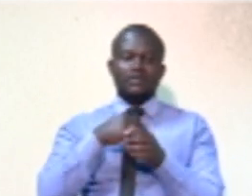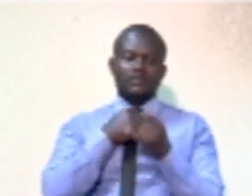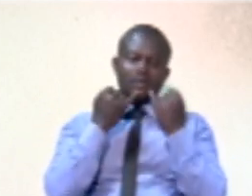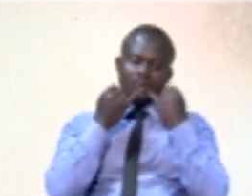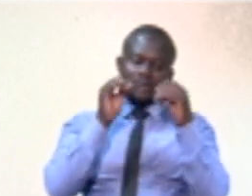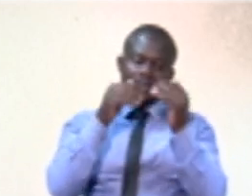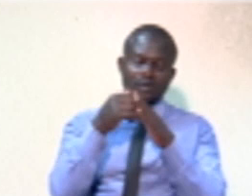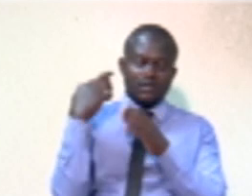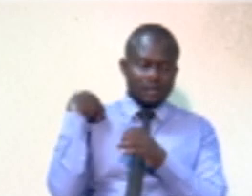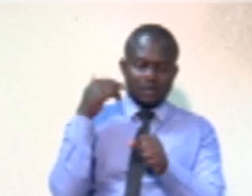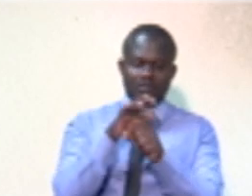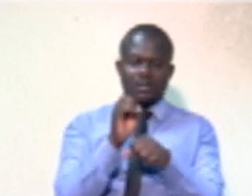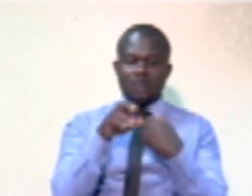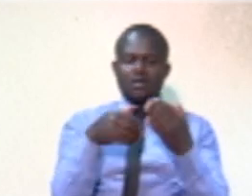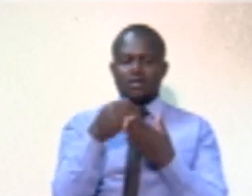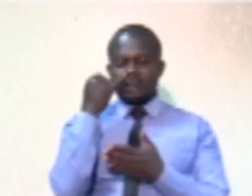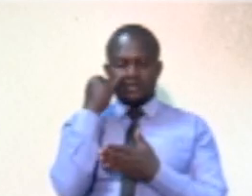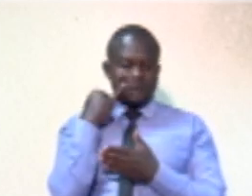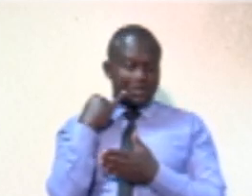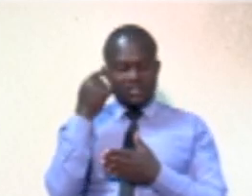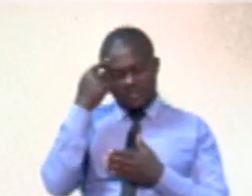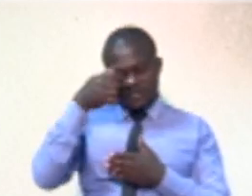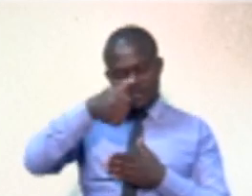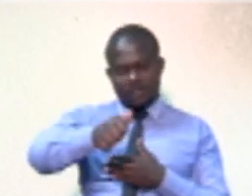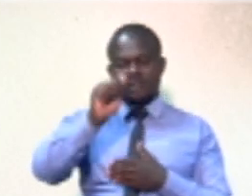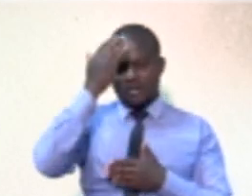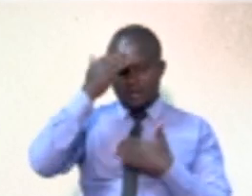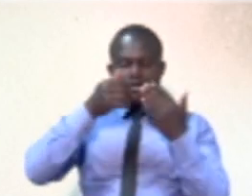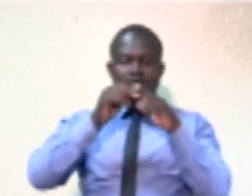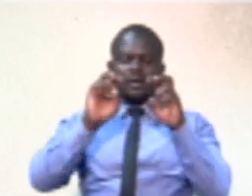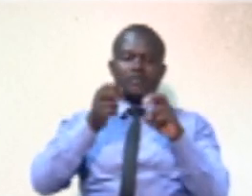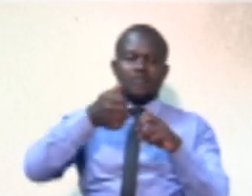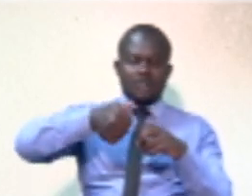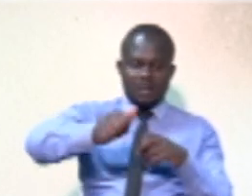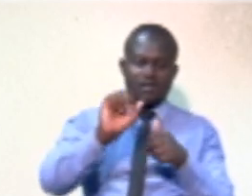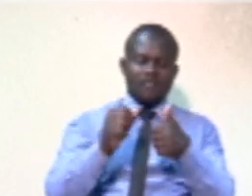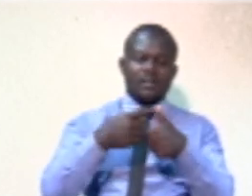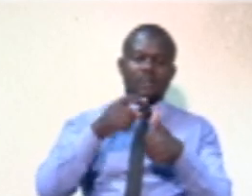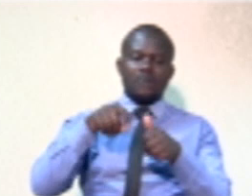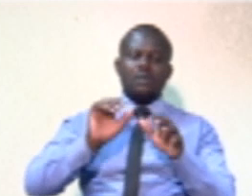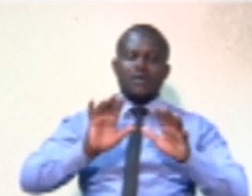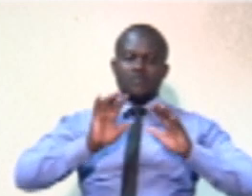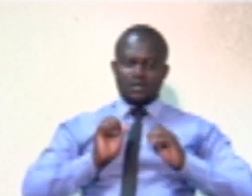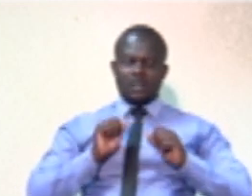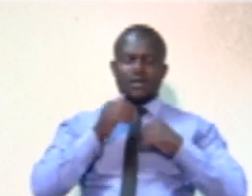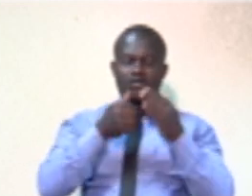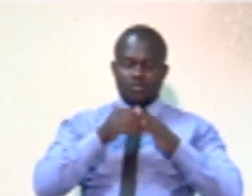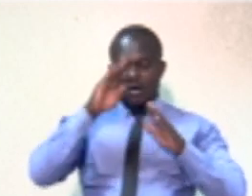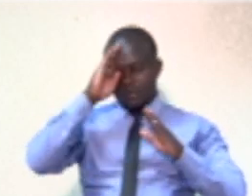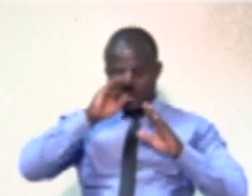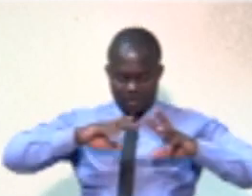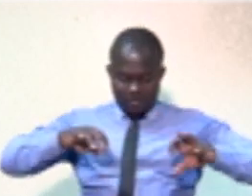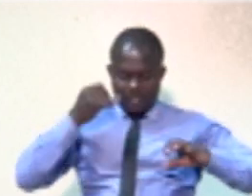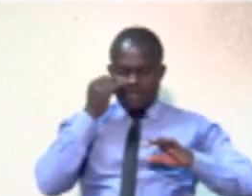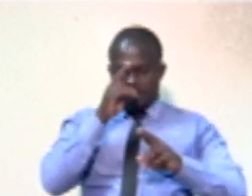inshingano nyinshi cyangwa se ziremereye ziri kuri bo kubera yuko nibo bwa mbere bagomba kwirinda. Polisi ikagenzura koko